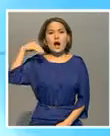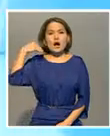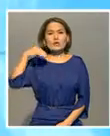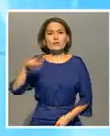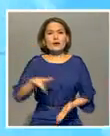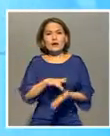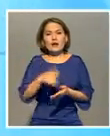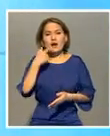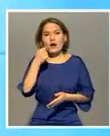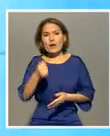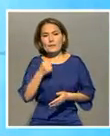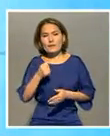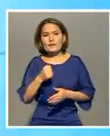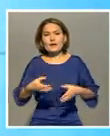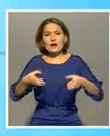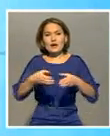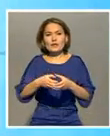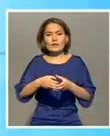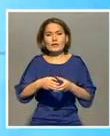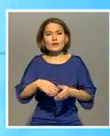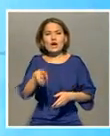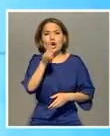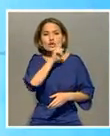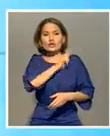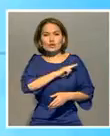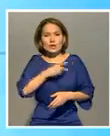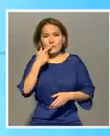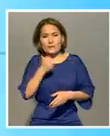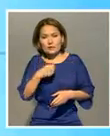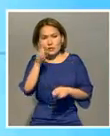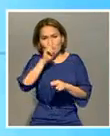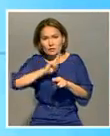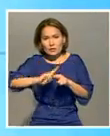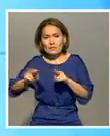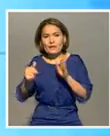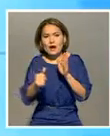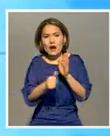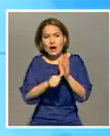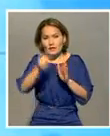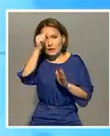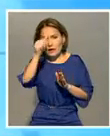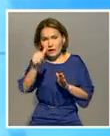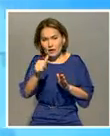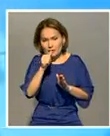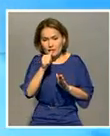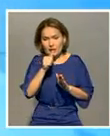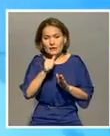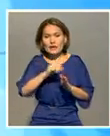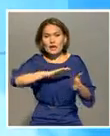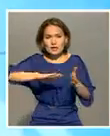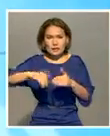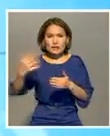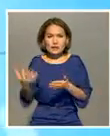Ақтөбедегі әскери комиссариат қызметкері Арман Сұрағановтың жұмыс орнынан жоғалып кетіп, 6 айдан соң табылғанын бұған дейін айтқан едік. Қазір осы